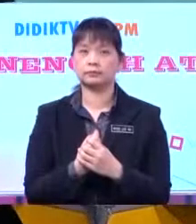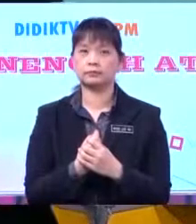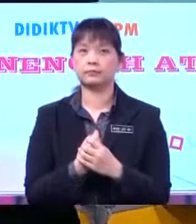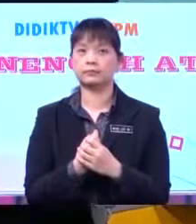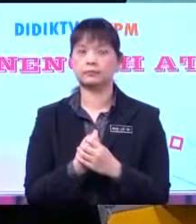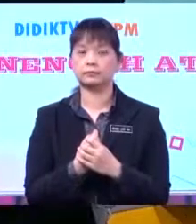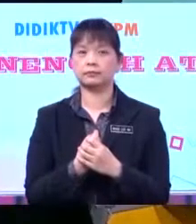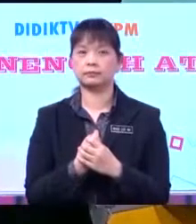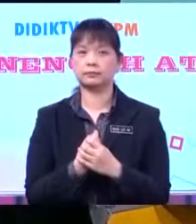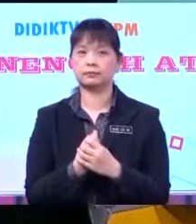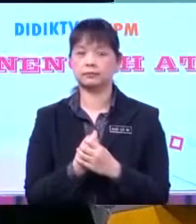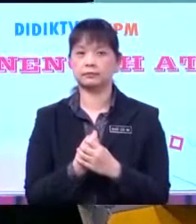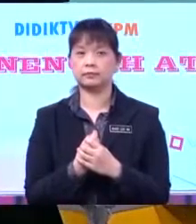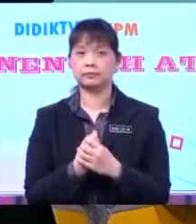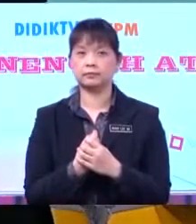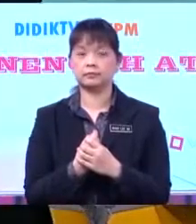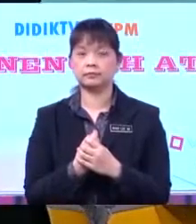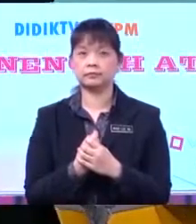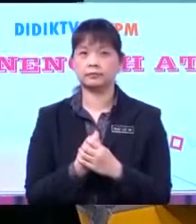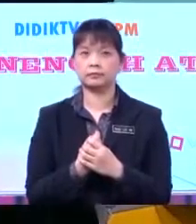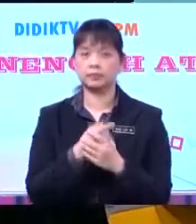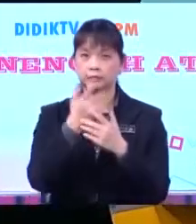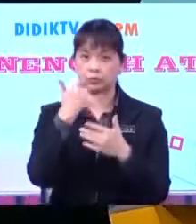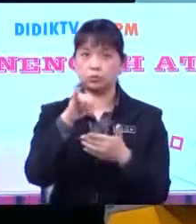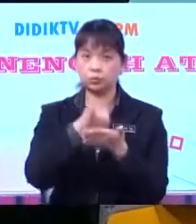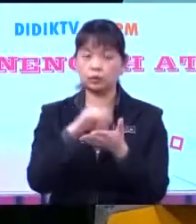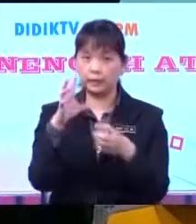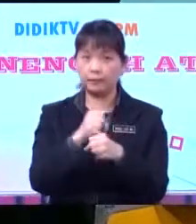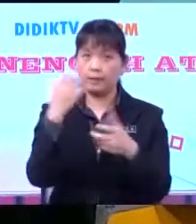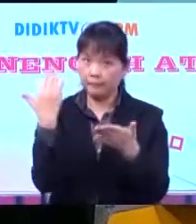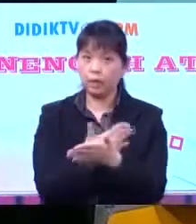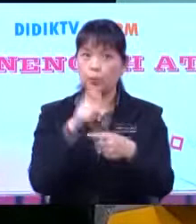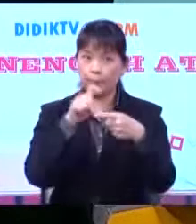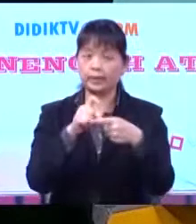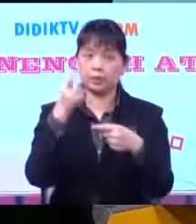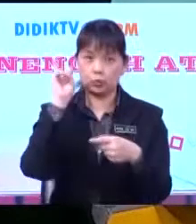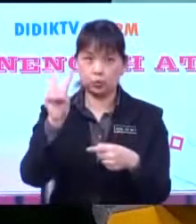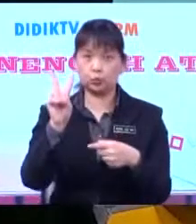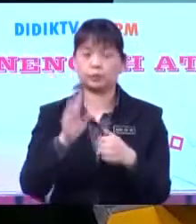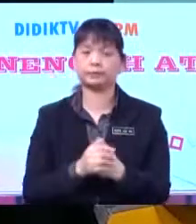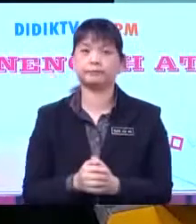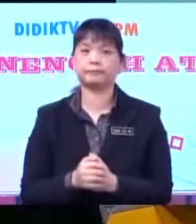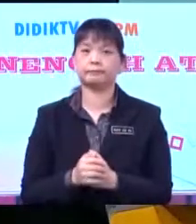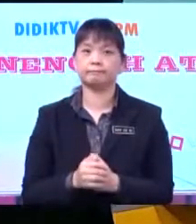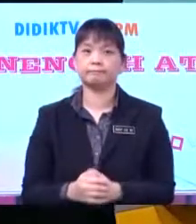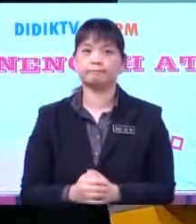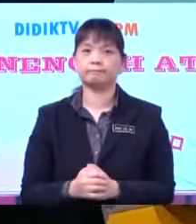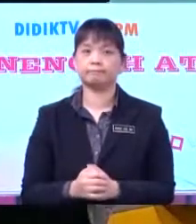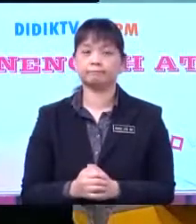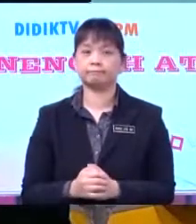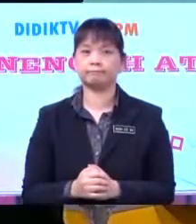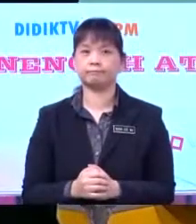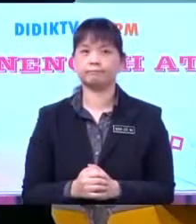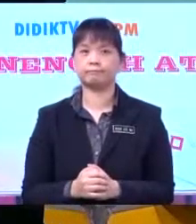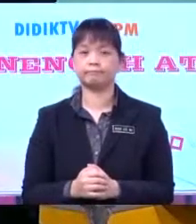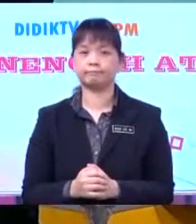untuk tempo setahun dia sudah jadi bahagia duo dulu dari dapatlah bayarnya adalah sebanyak 300.000 Papua sekalipun